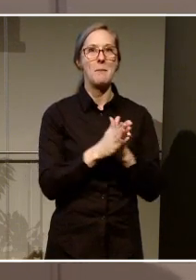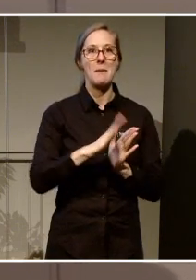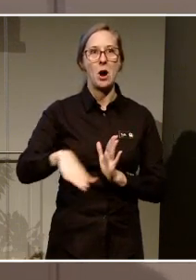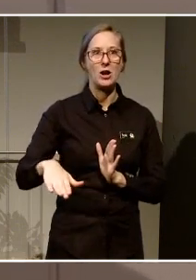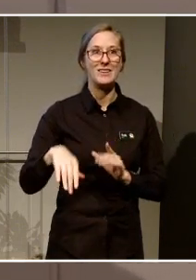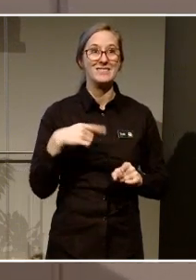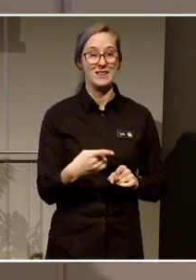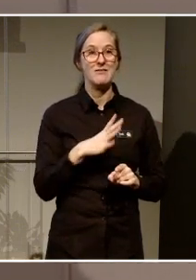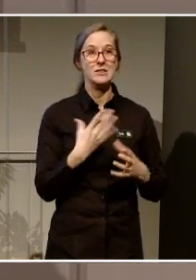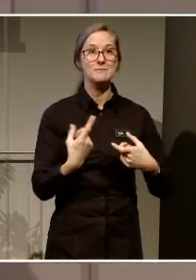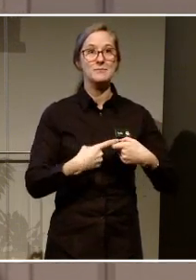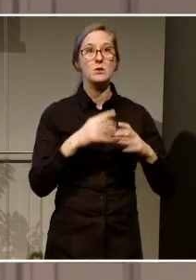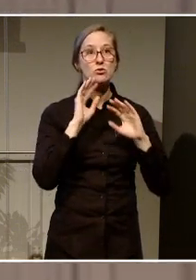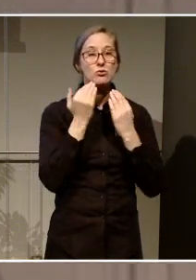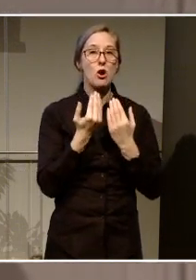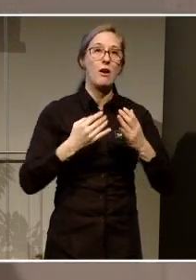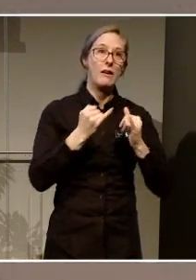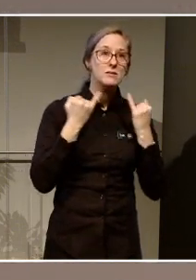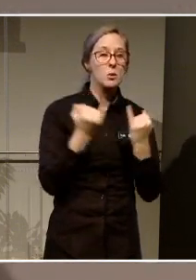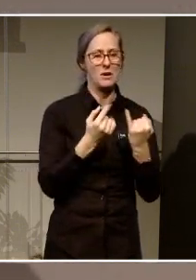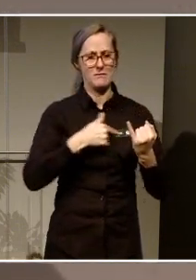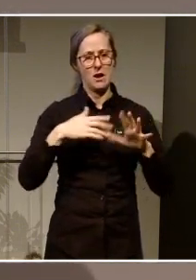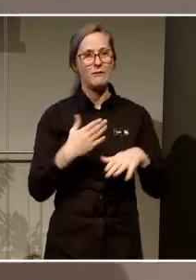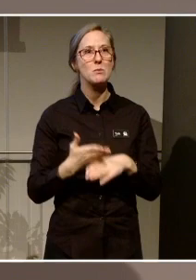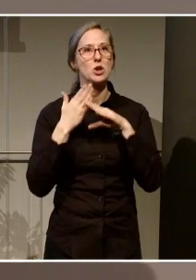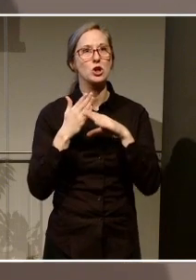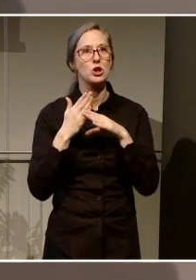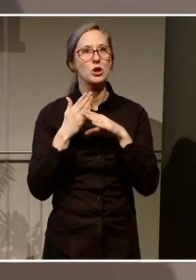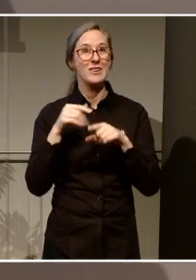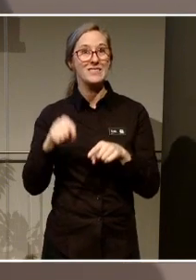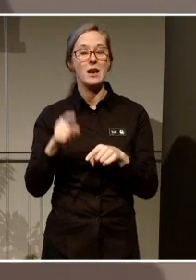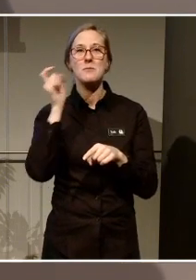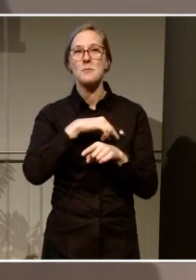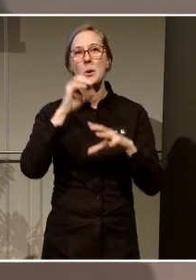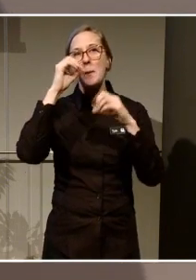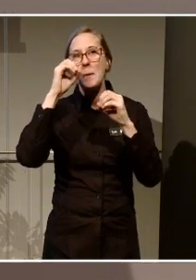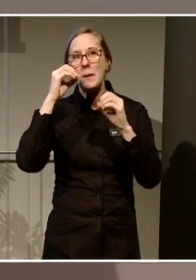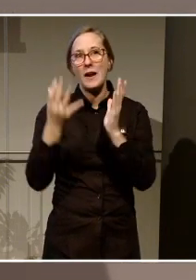sociala institutioner och som vi har byggt upp. Och den förståelsen kan inte googlas.